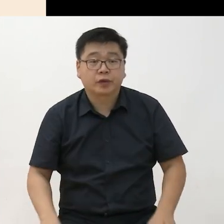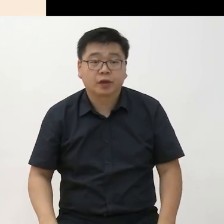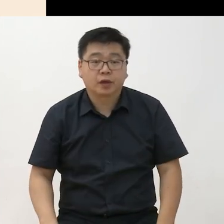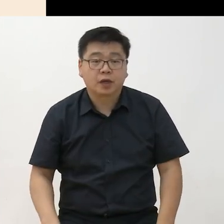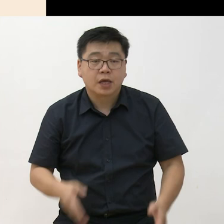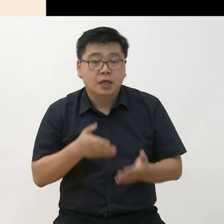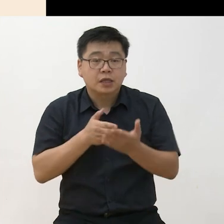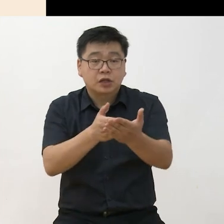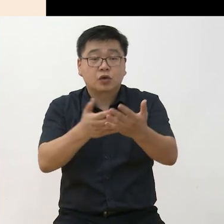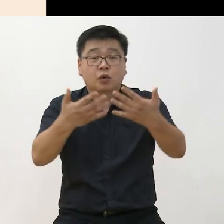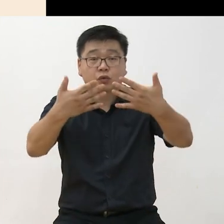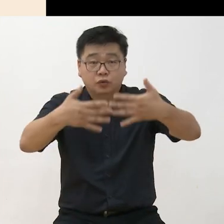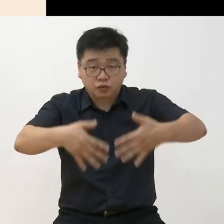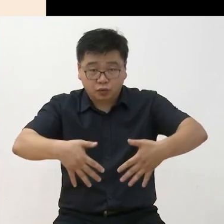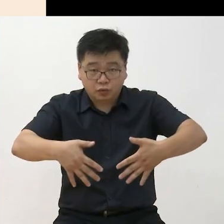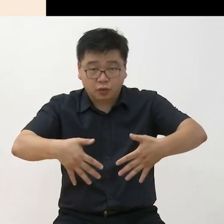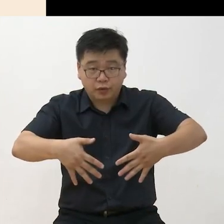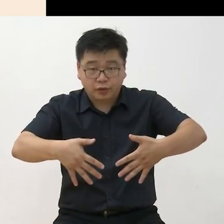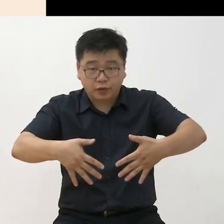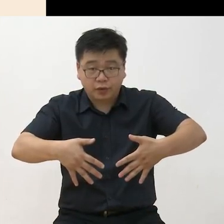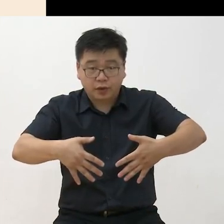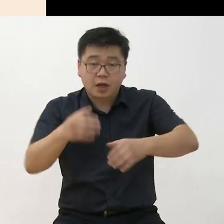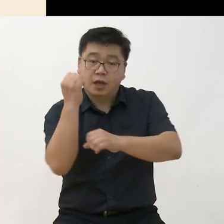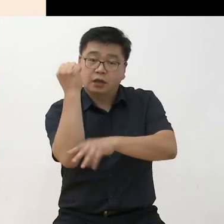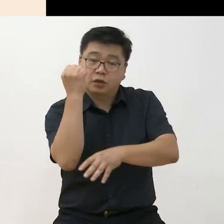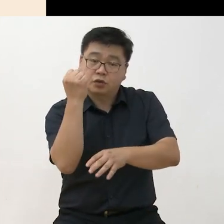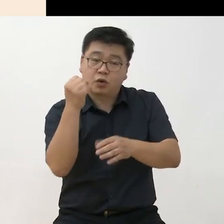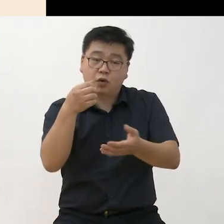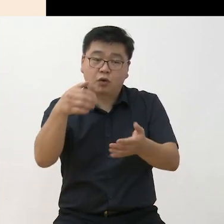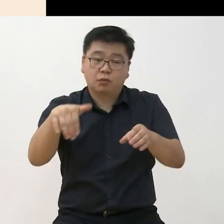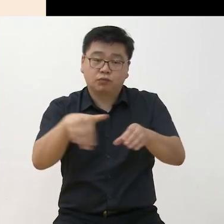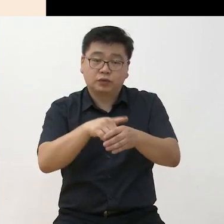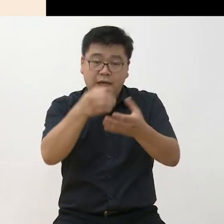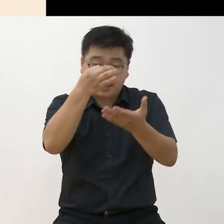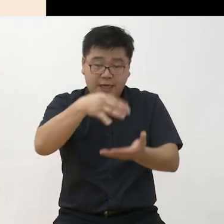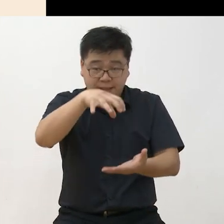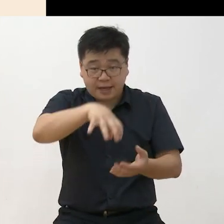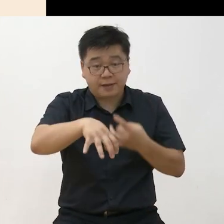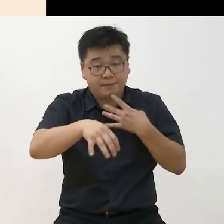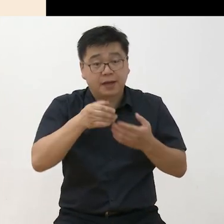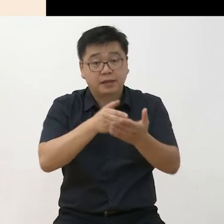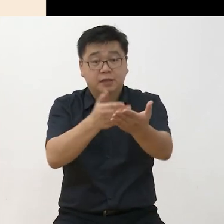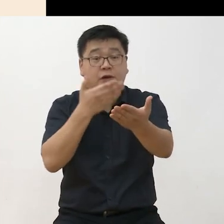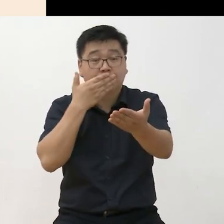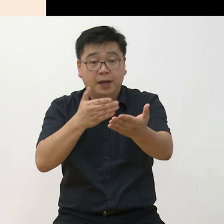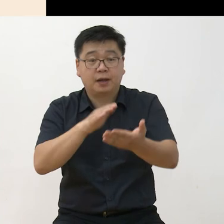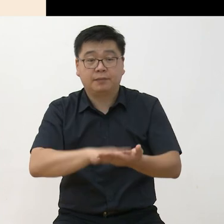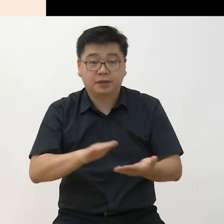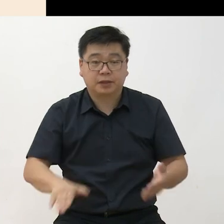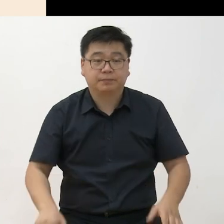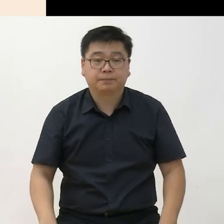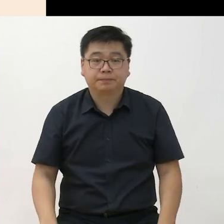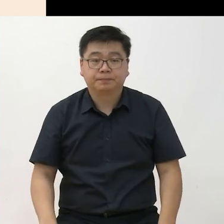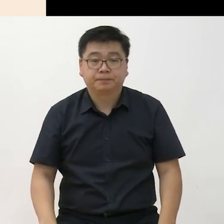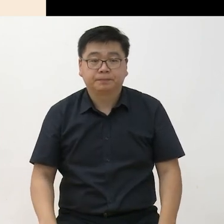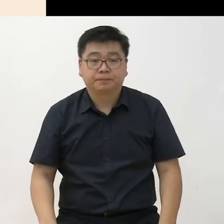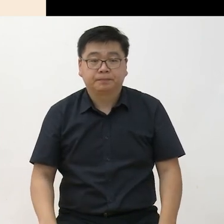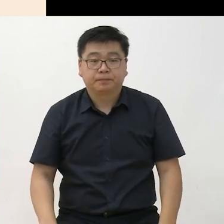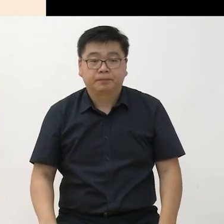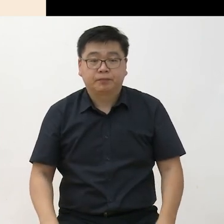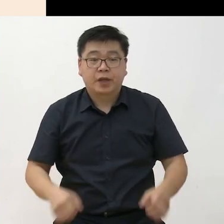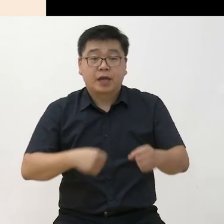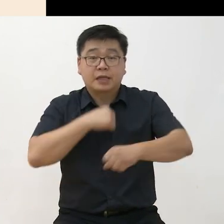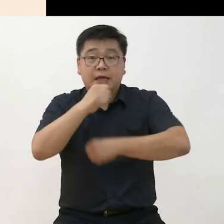그래서 신청 자격은 이제 광역이나 기초문화재단에서만 지원 신청이 가능하도록 그렇게 되어 있습니다. 그리고